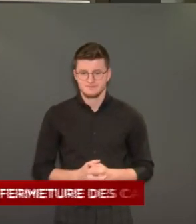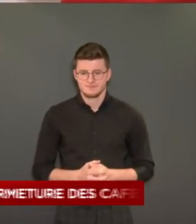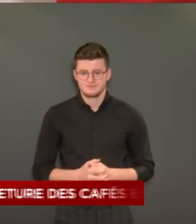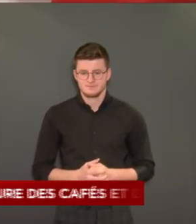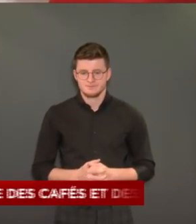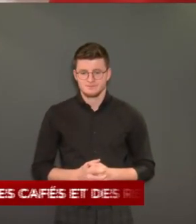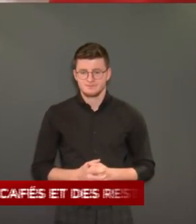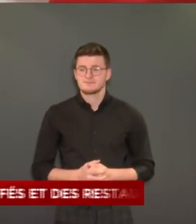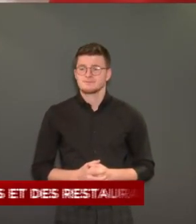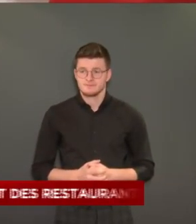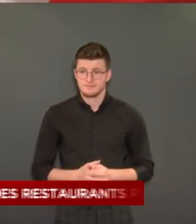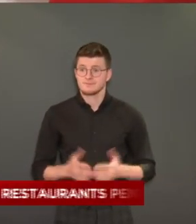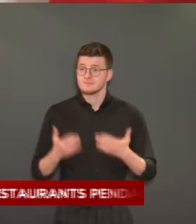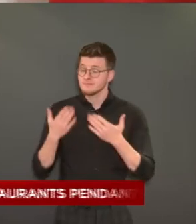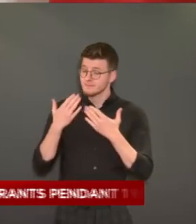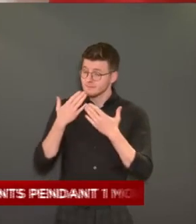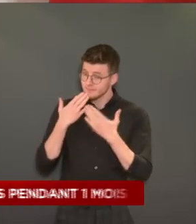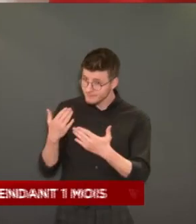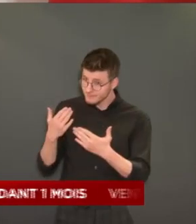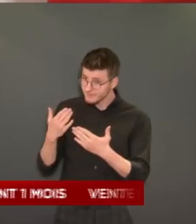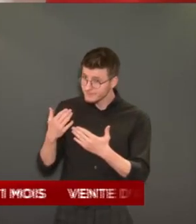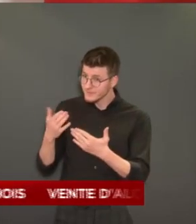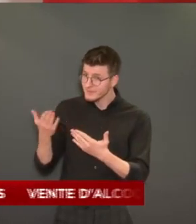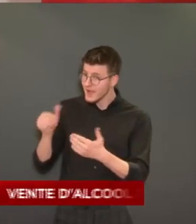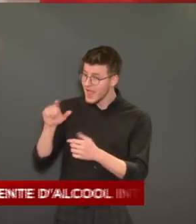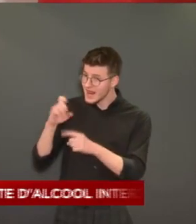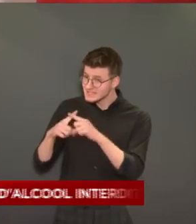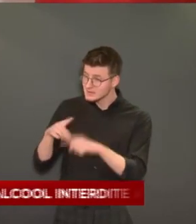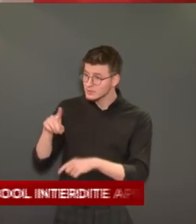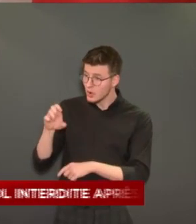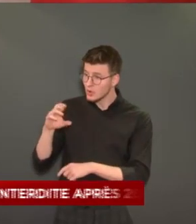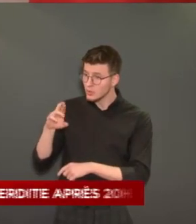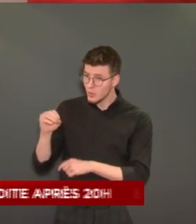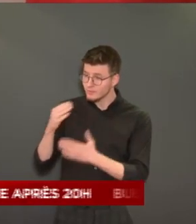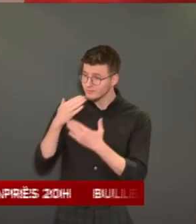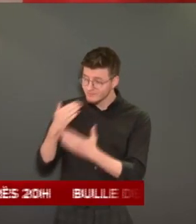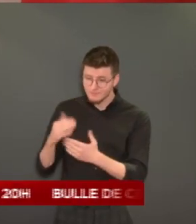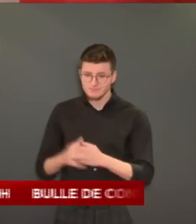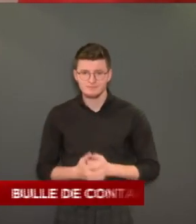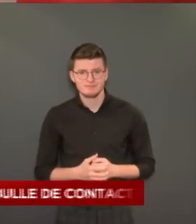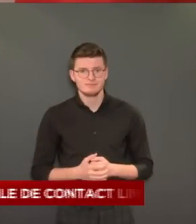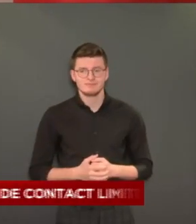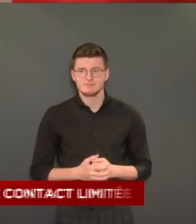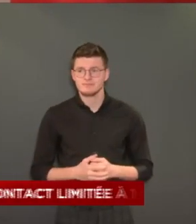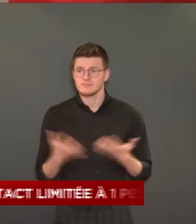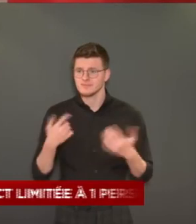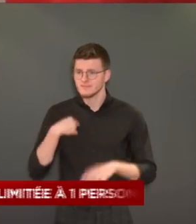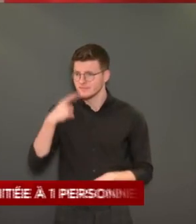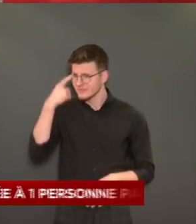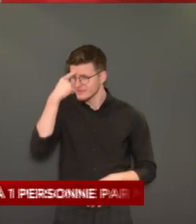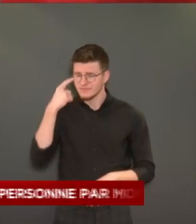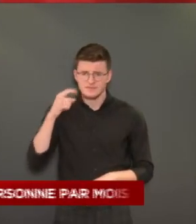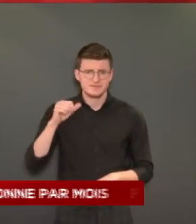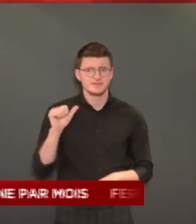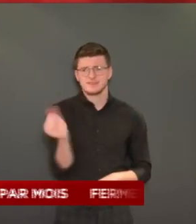Dank u wel, Alexander. Merci beaucoup, Alexandre. Ik denk dat iedereen beseft Je pense que tout